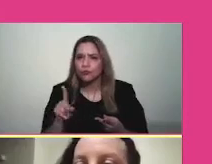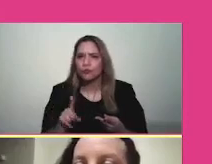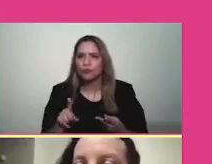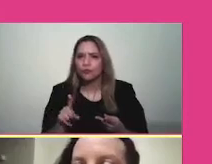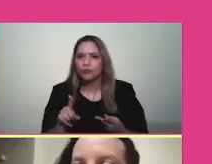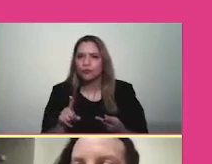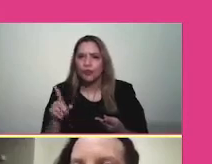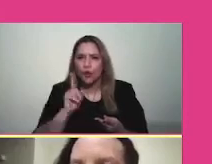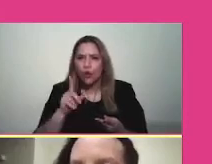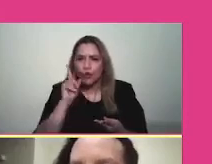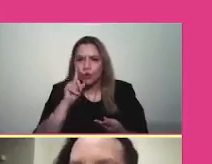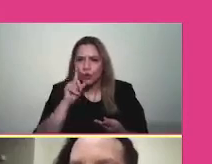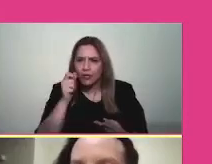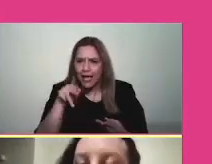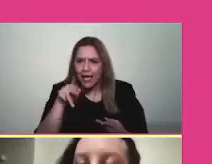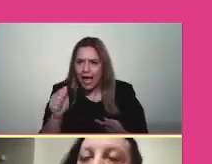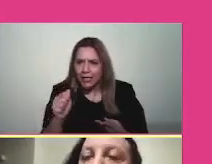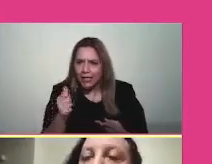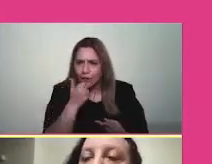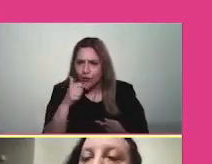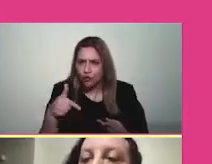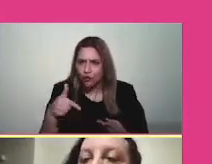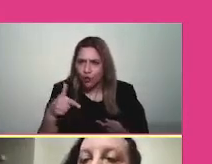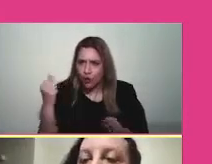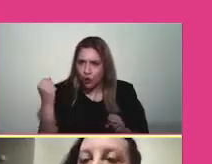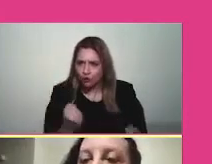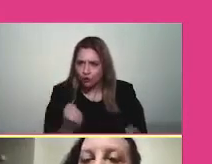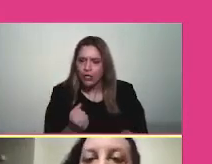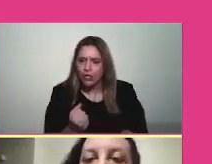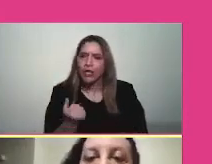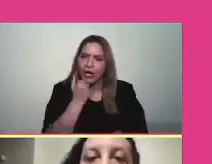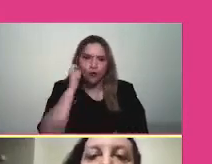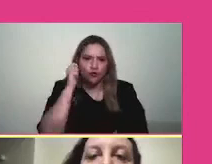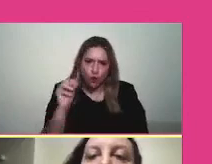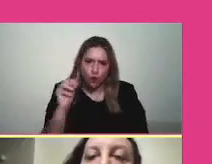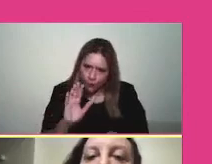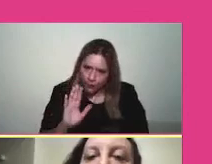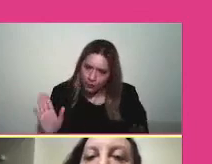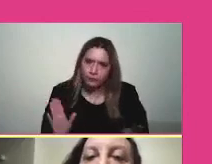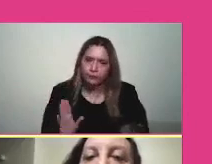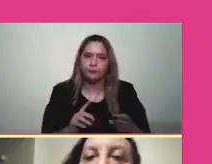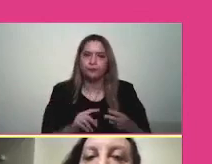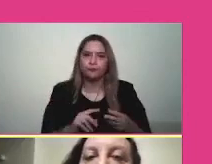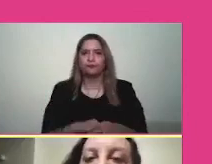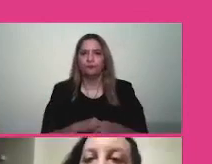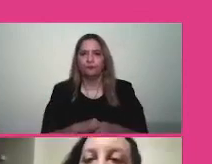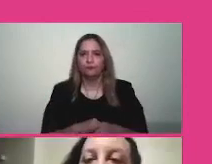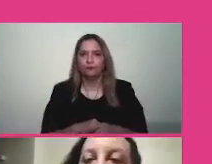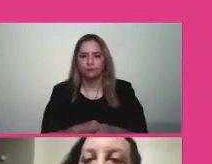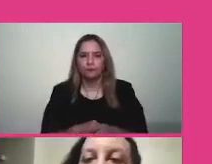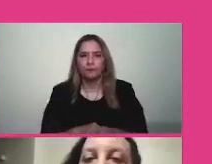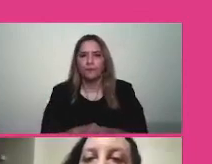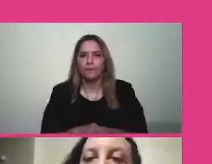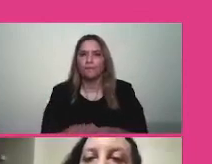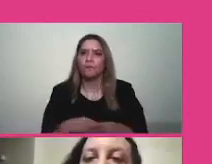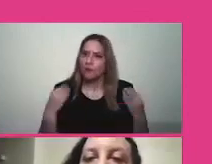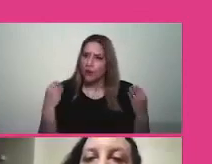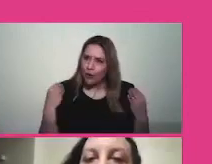Όχι, η Άννα είναι μάλλον ο Γιώργος. Είναι, έχει λάθος όνομα μάλλον πάνω. Ωραία. Ποιος θα ήθελε να...